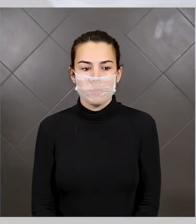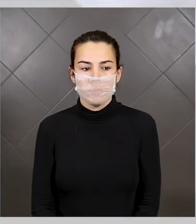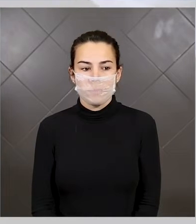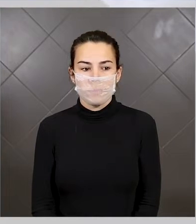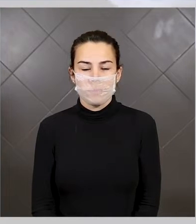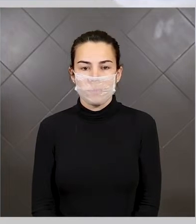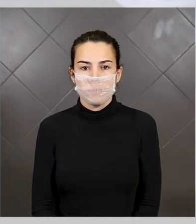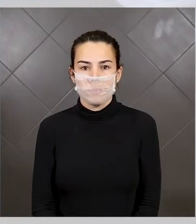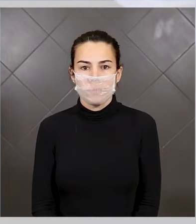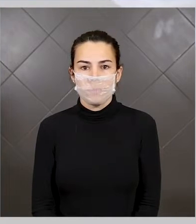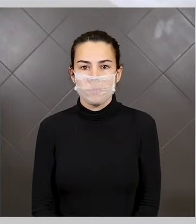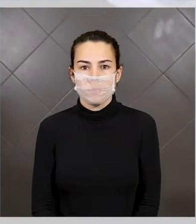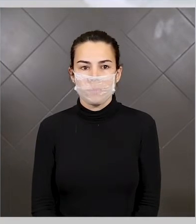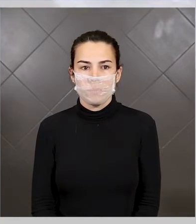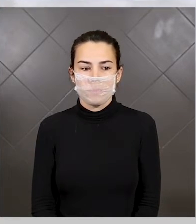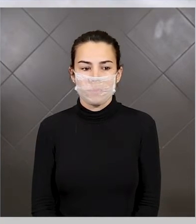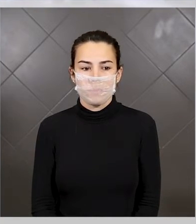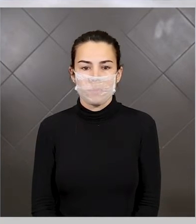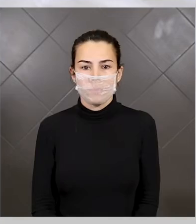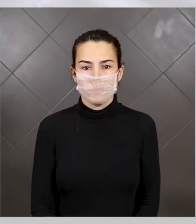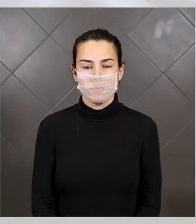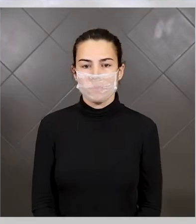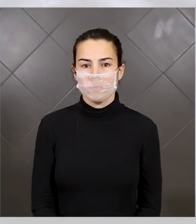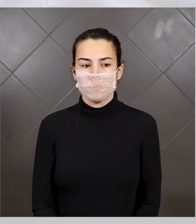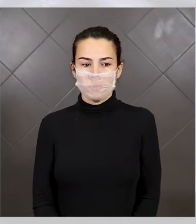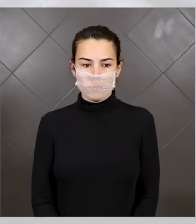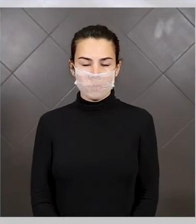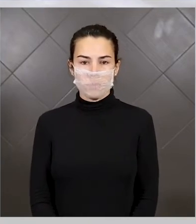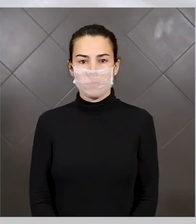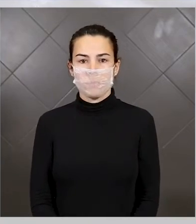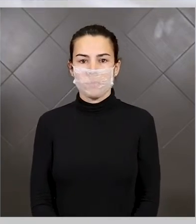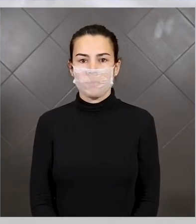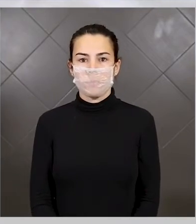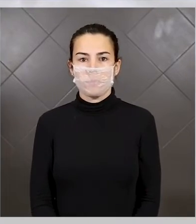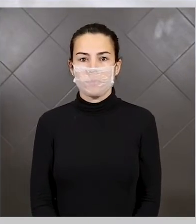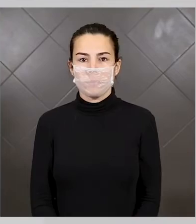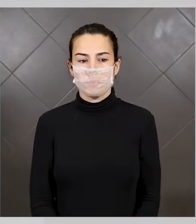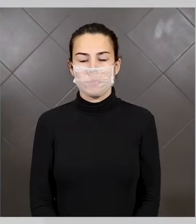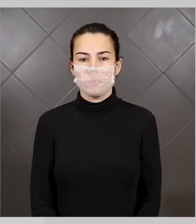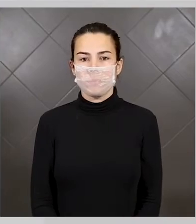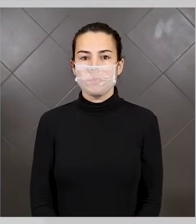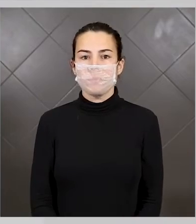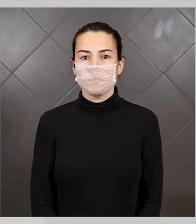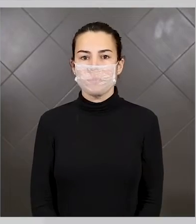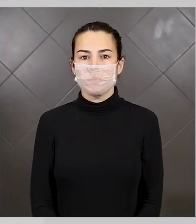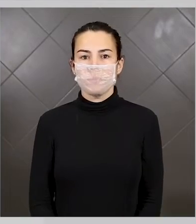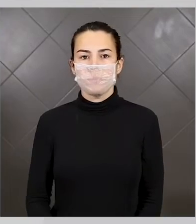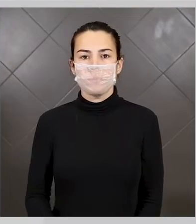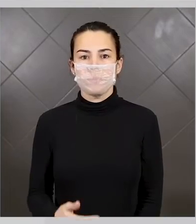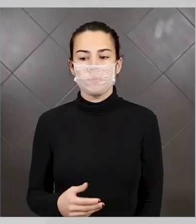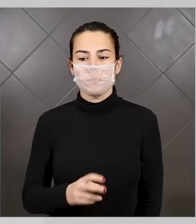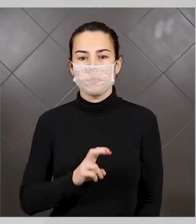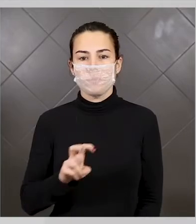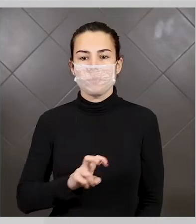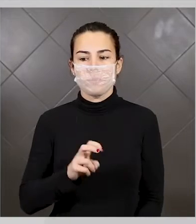per tal de que després, una vegada acabem el pastís, ens quedi el més recte possible. Tampoc cercam